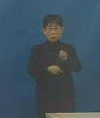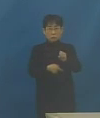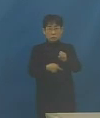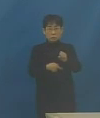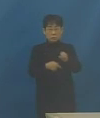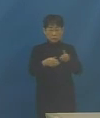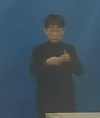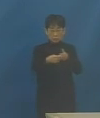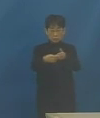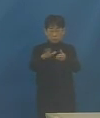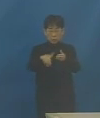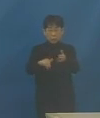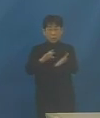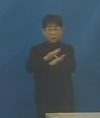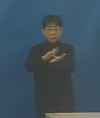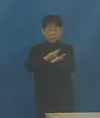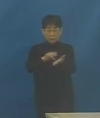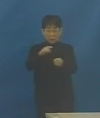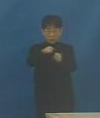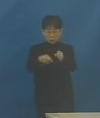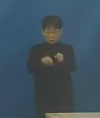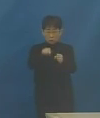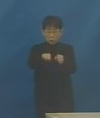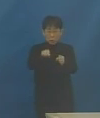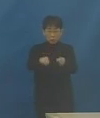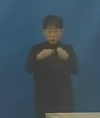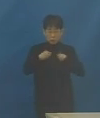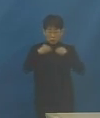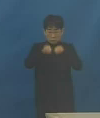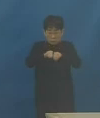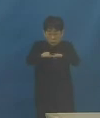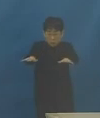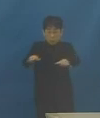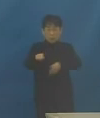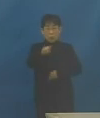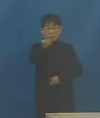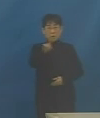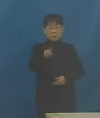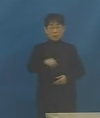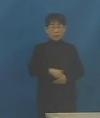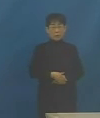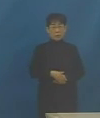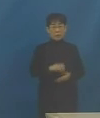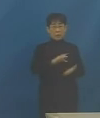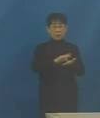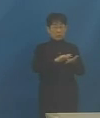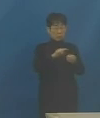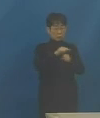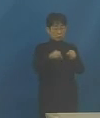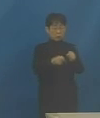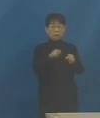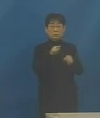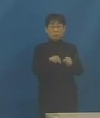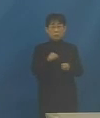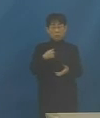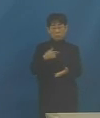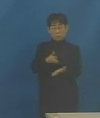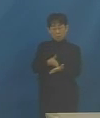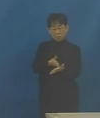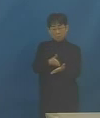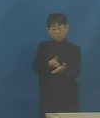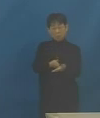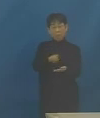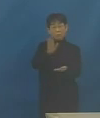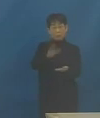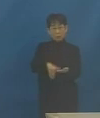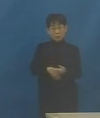歓声が起きるかもしれないということになりますで薬局の方と私ども説得をさせていただいてですね